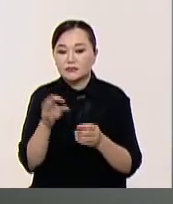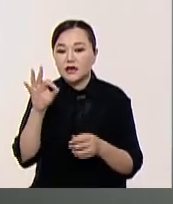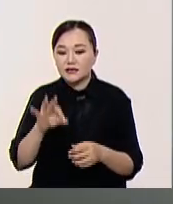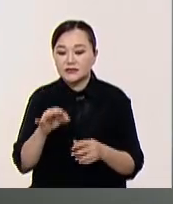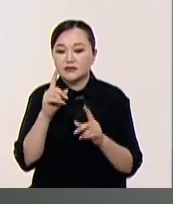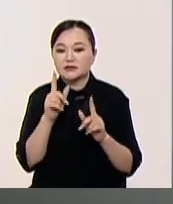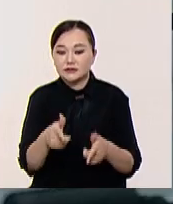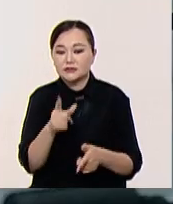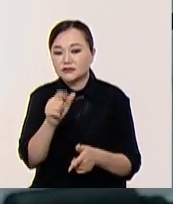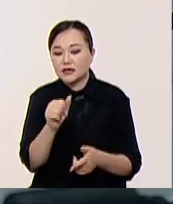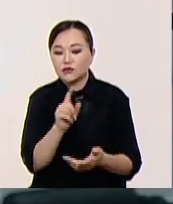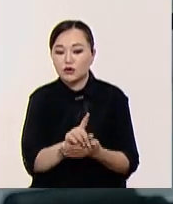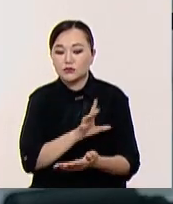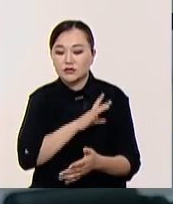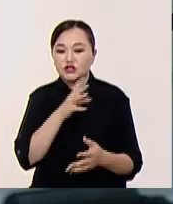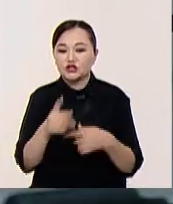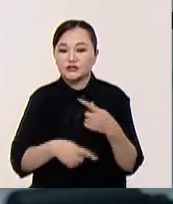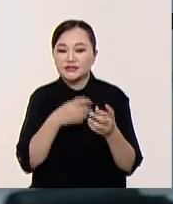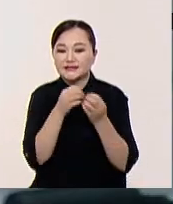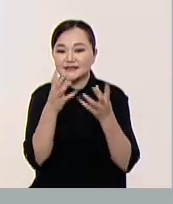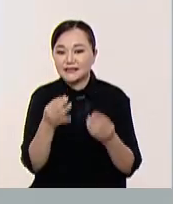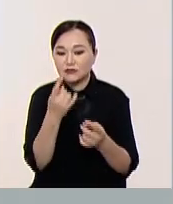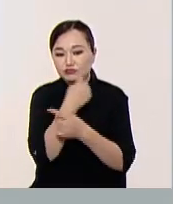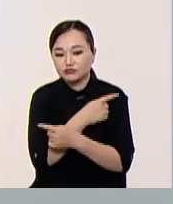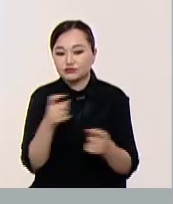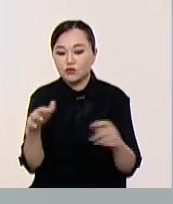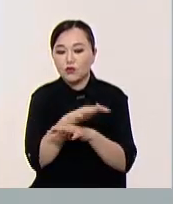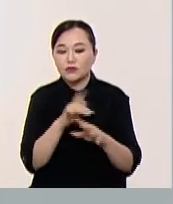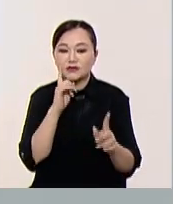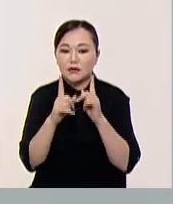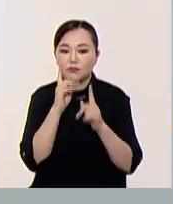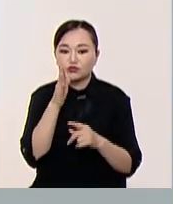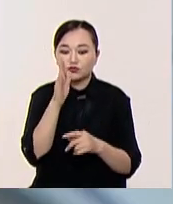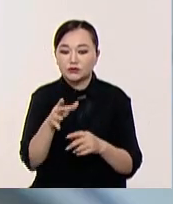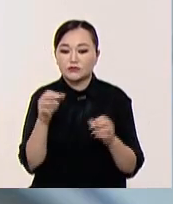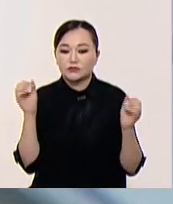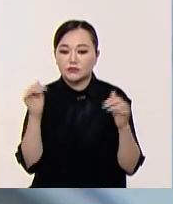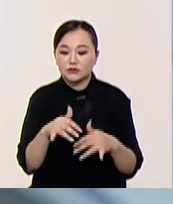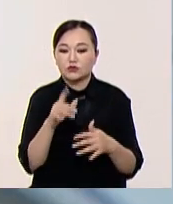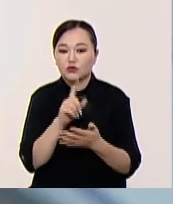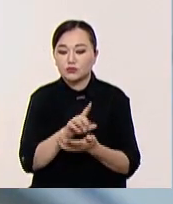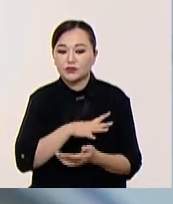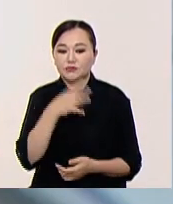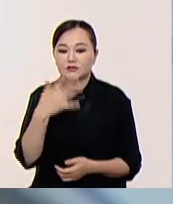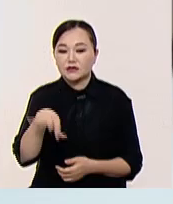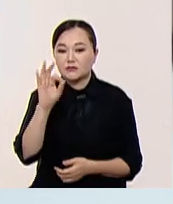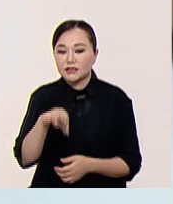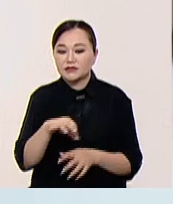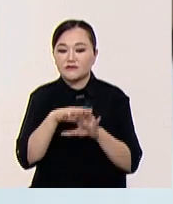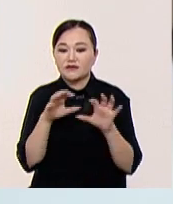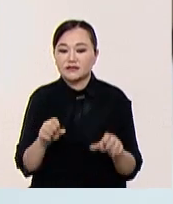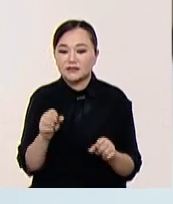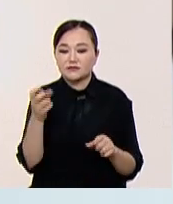проголосовать «за». Затем в течение 10 дней нужно оповестить жителей о собрании, и на кворум должно явиться 50%